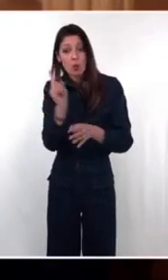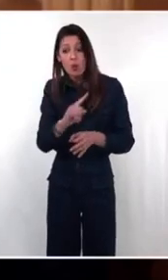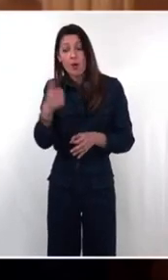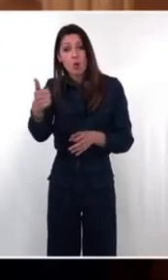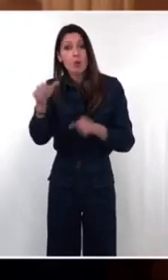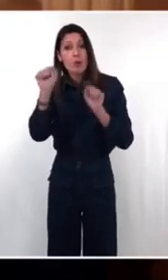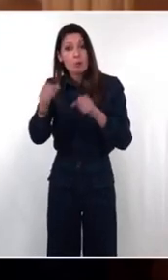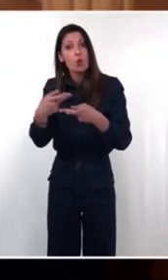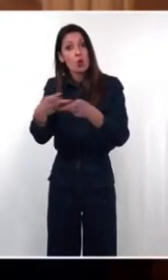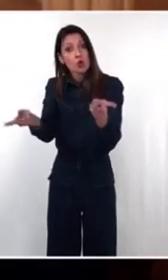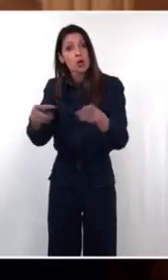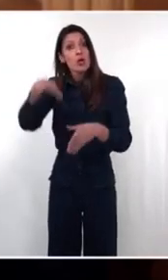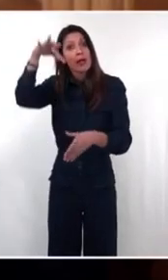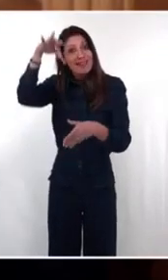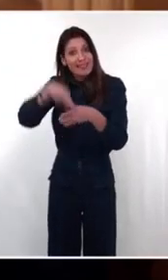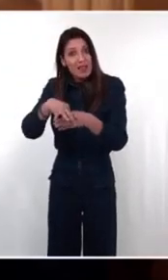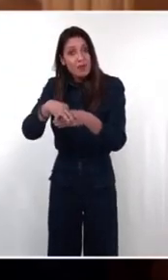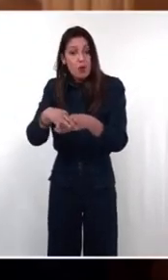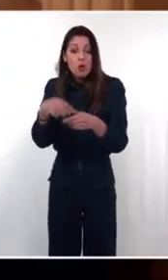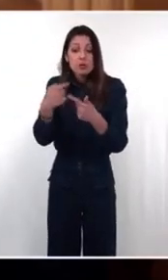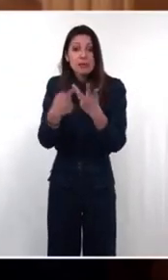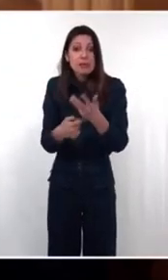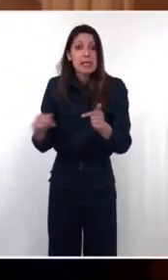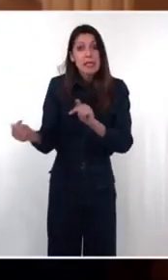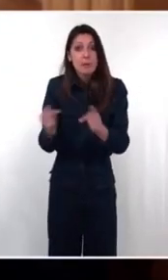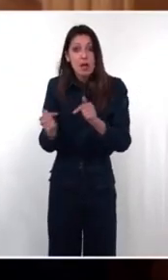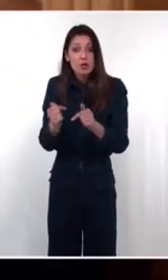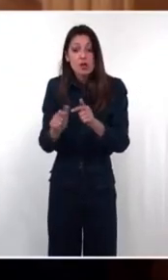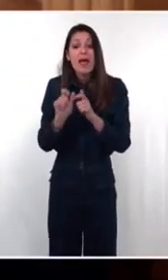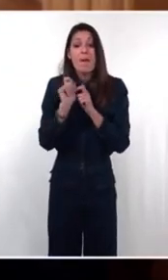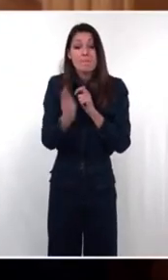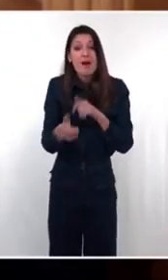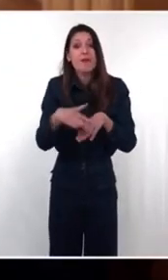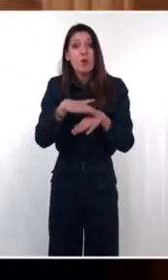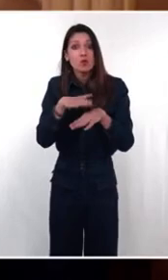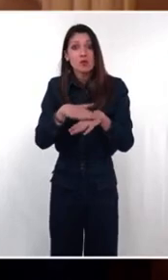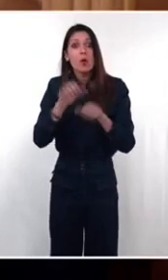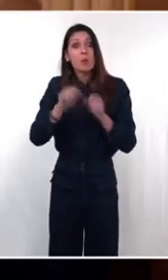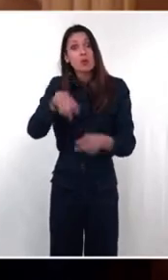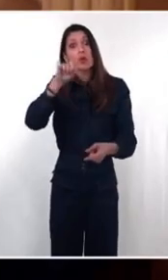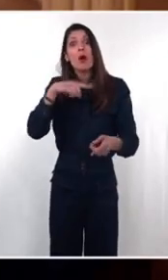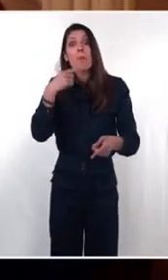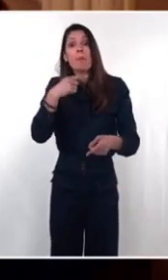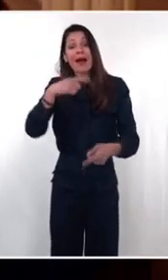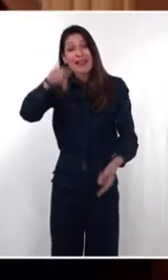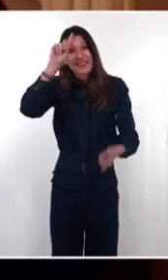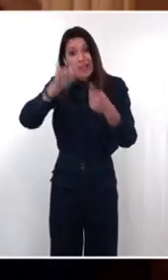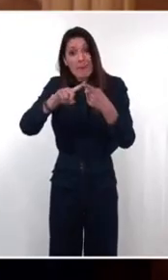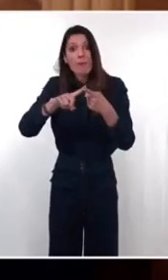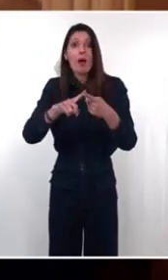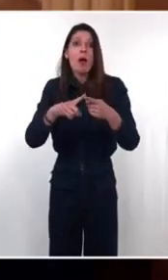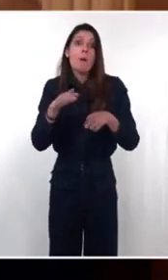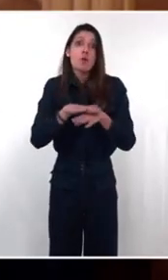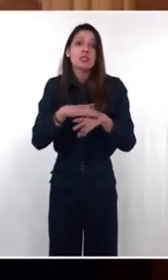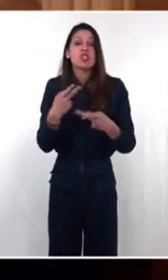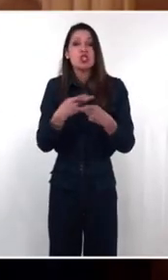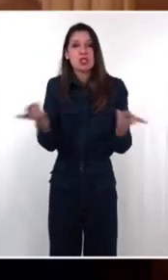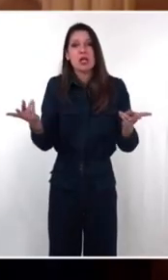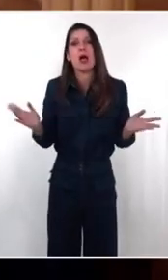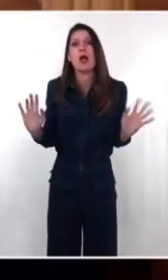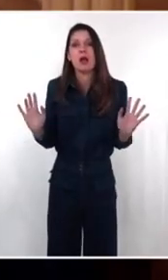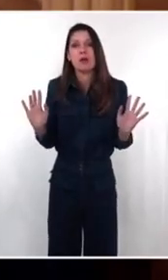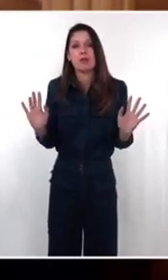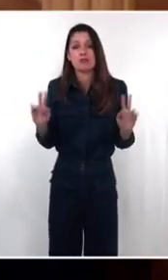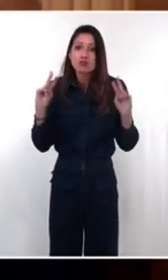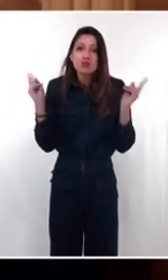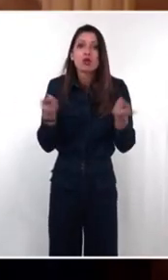certain nombre de délibérations en amont du Conseil pour ne réserver au Conseil que les grandes orientations de politique générale? Pourquoi? Ça se fait au département,